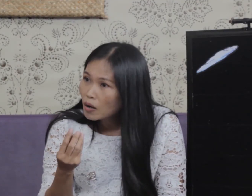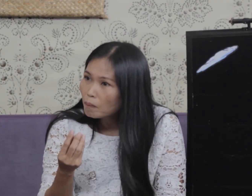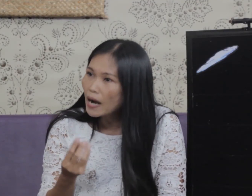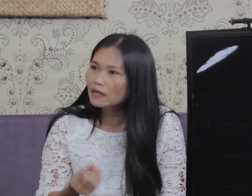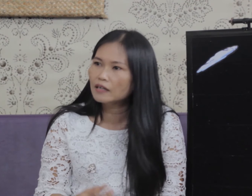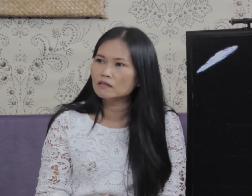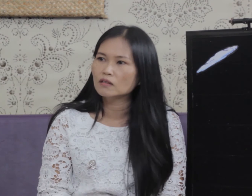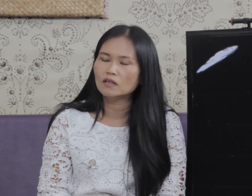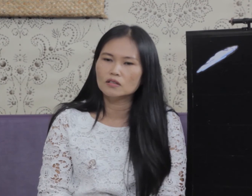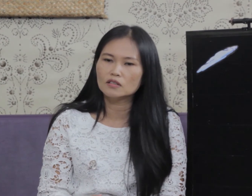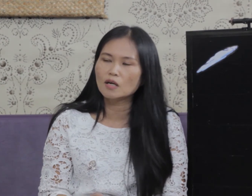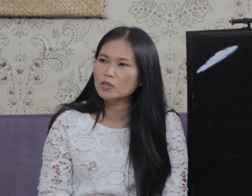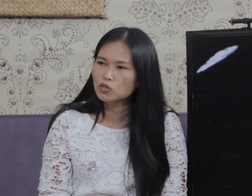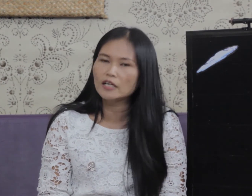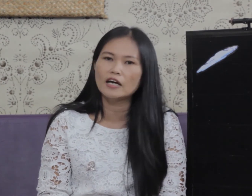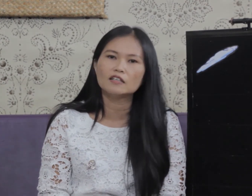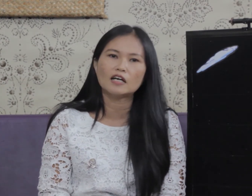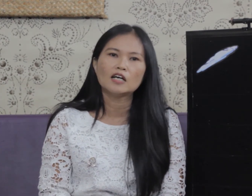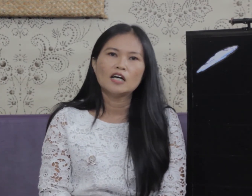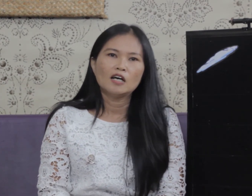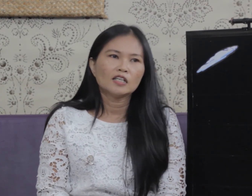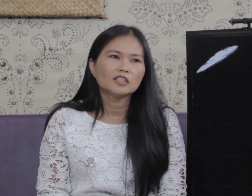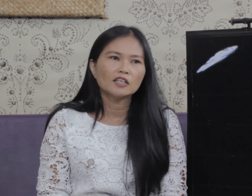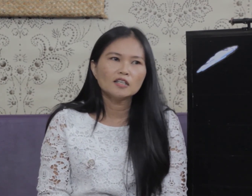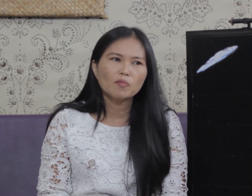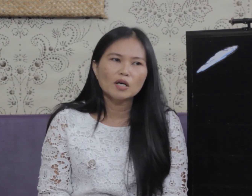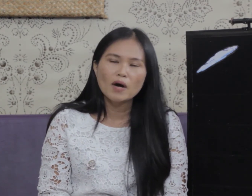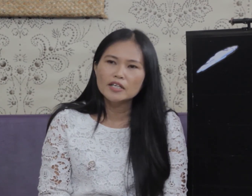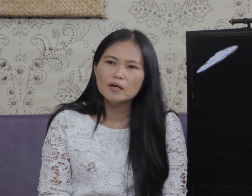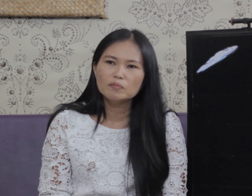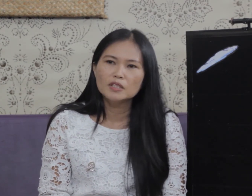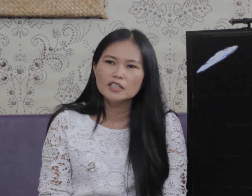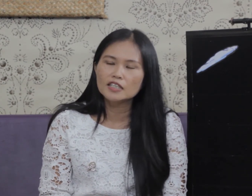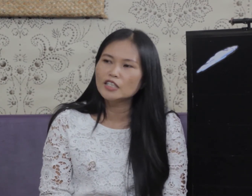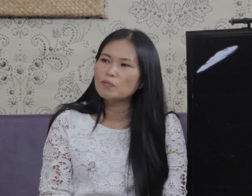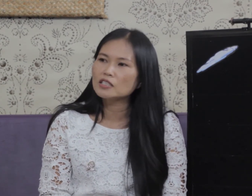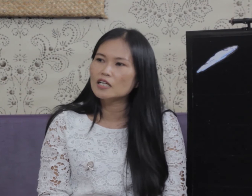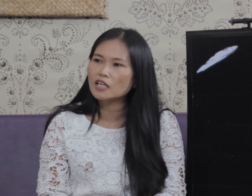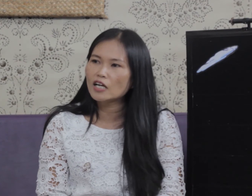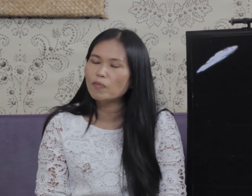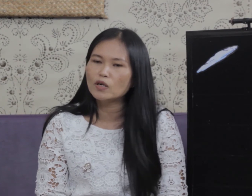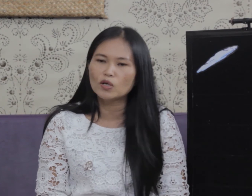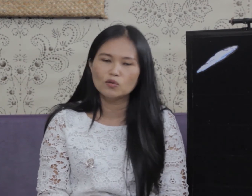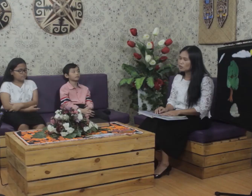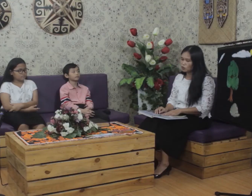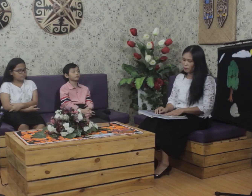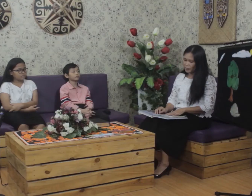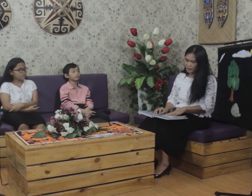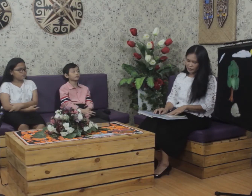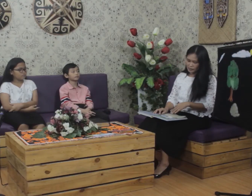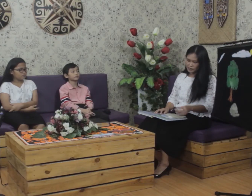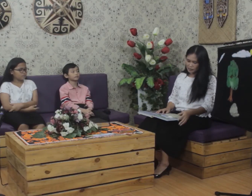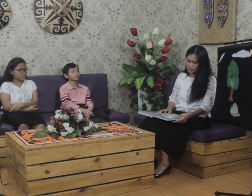mau makan sampai susah ya. Nah, jadi bagaimana menderitanya bangsa Israel pada waktu